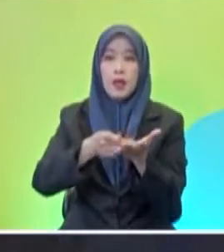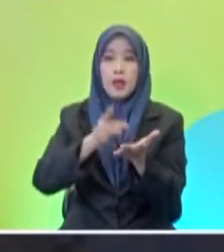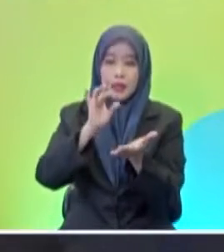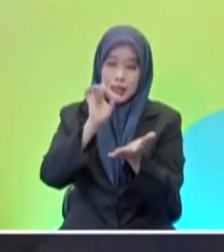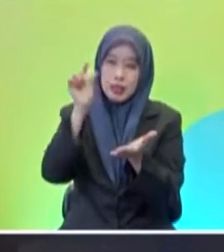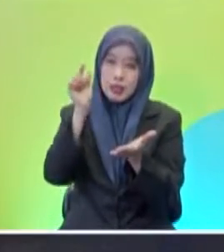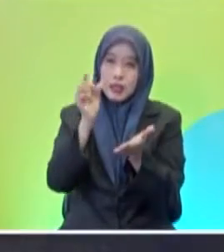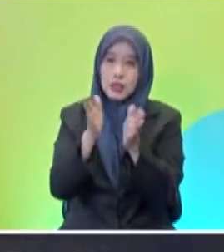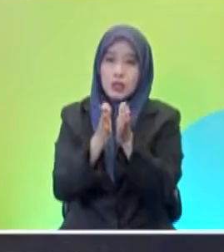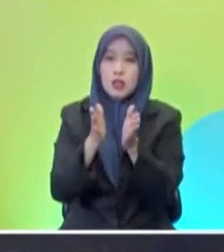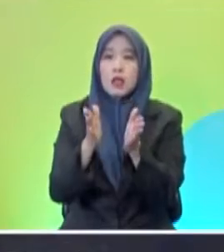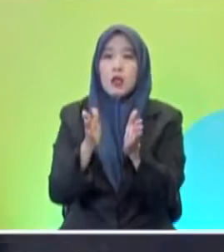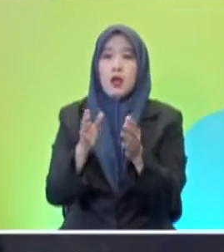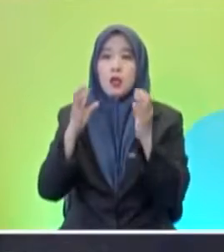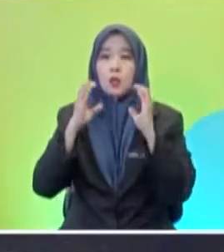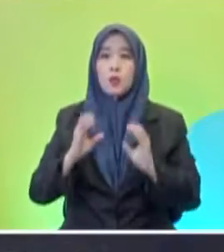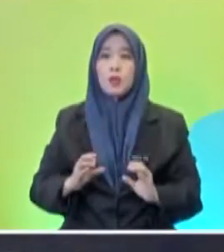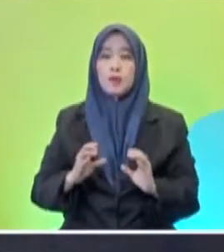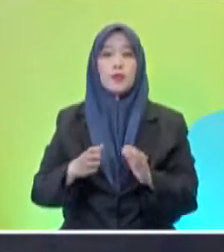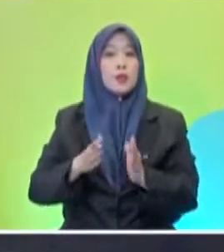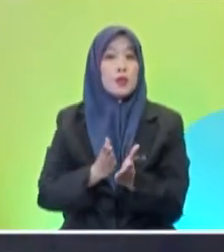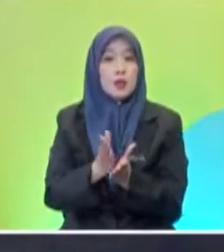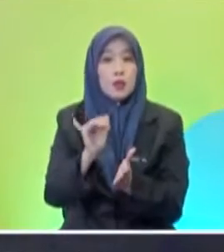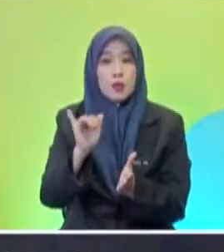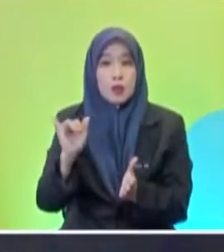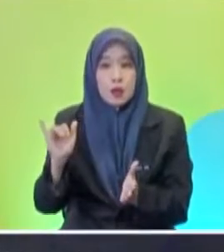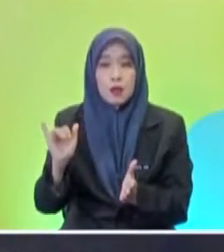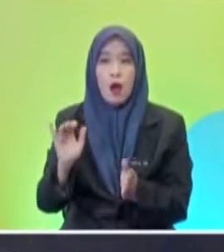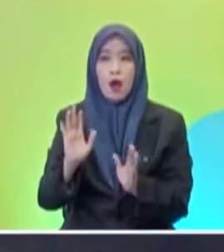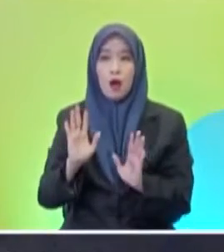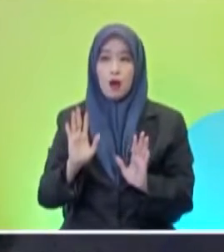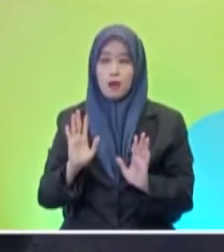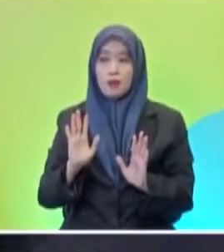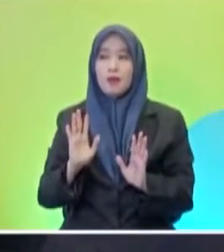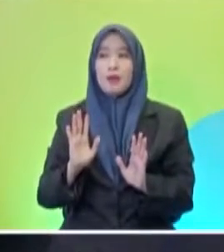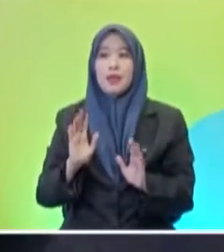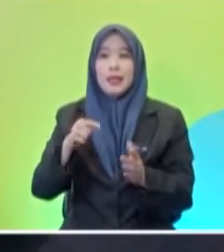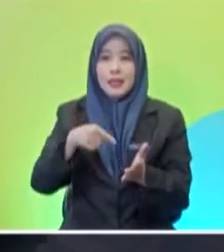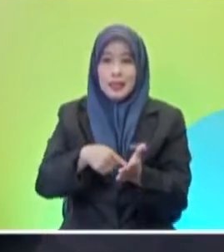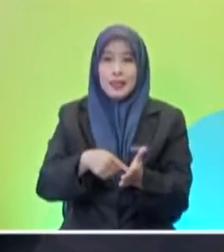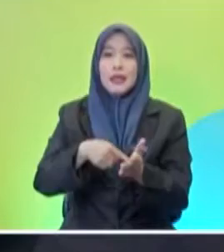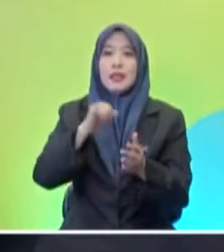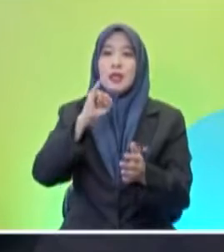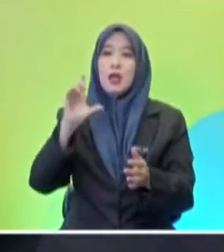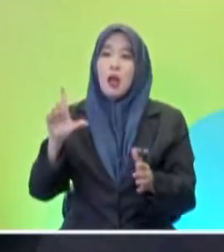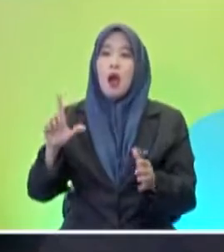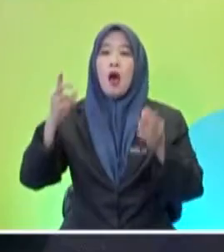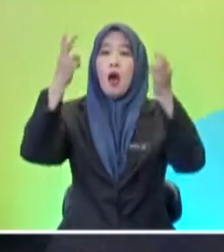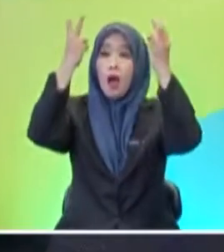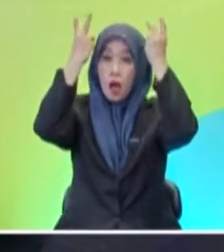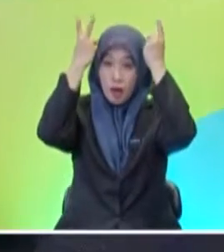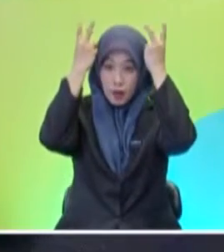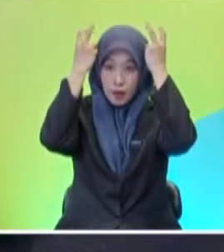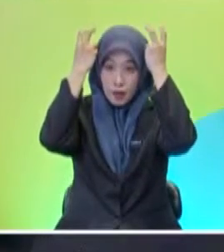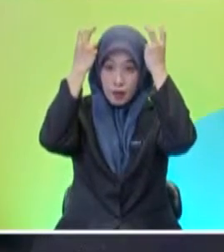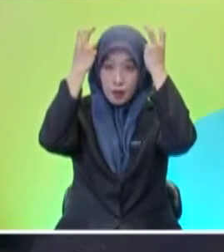kita kena cuba ni. Betul cikgu. Okey, seterusnya. Ya, ha, ini ialah arnab. Arnab. Ha, arnab